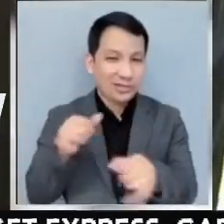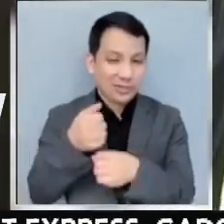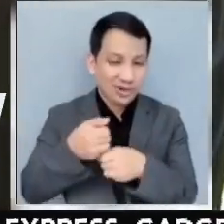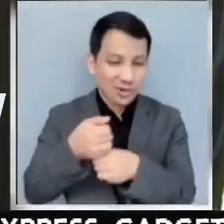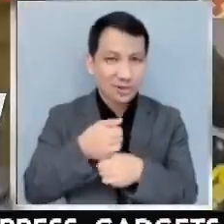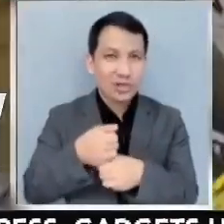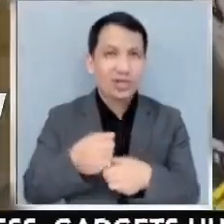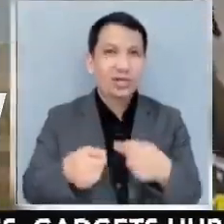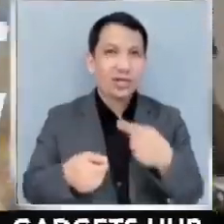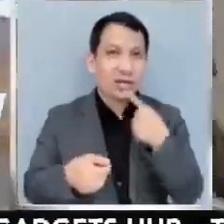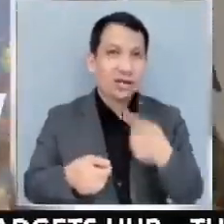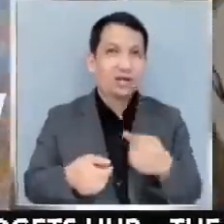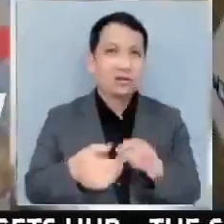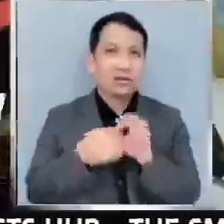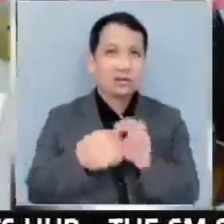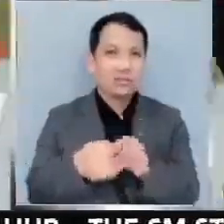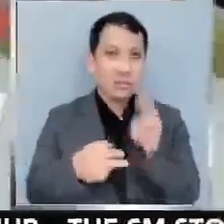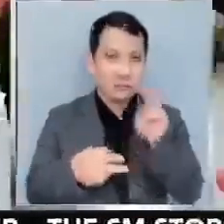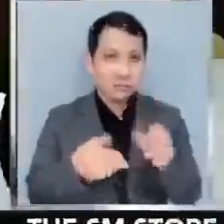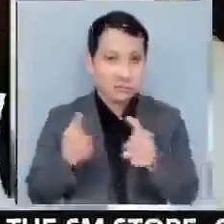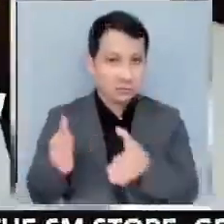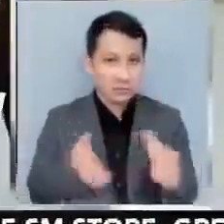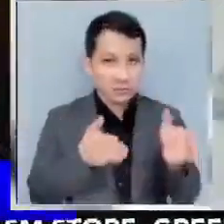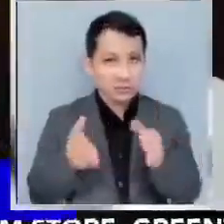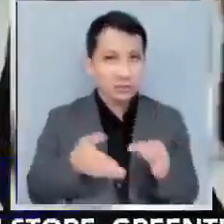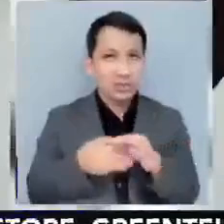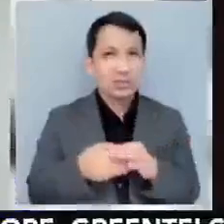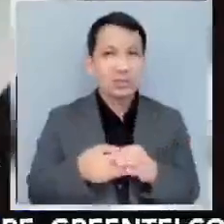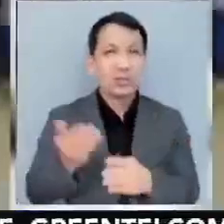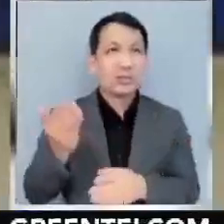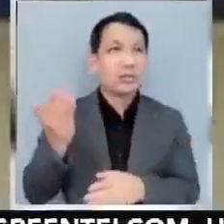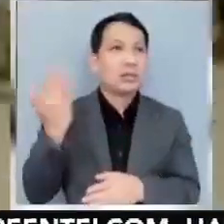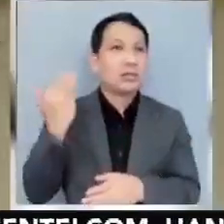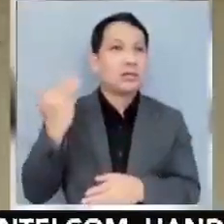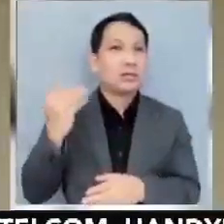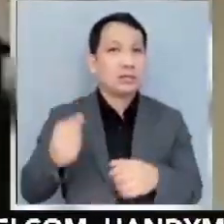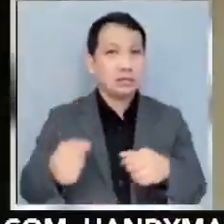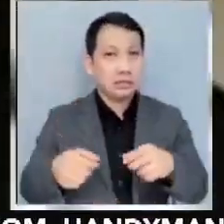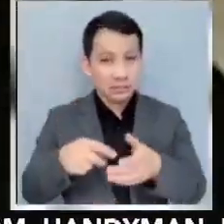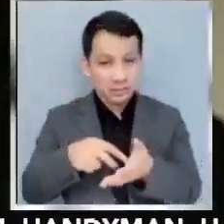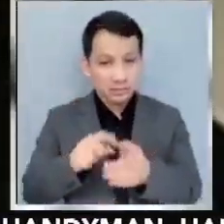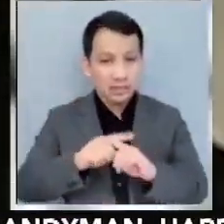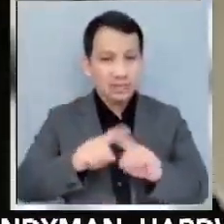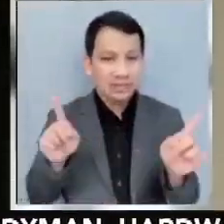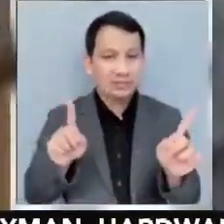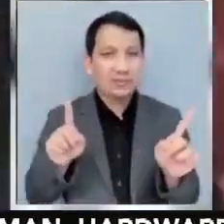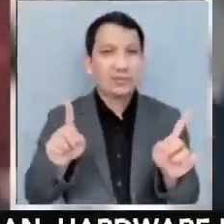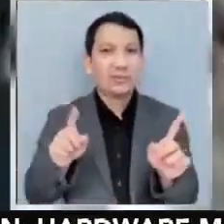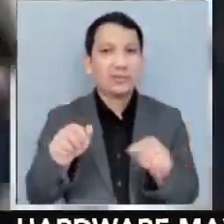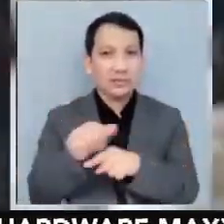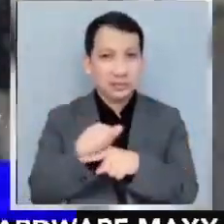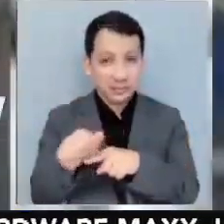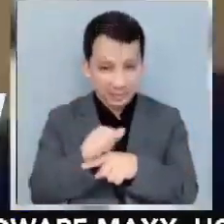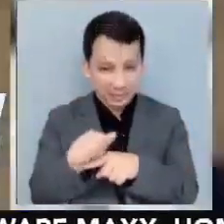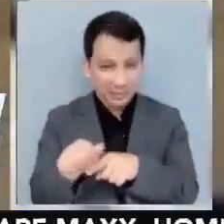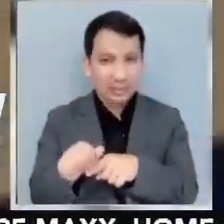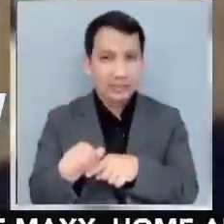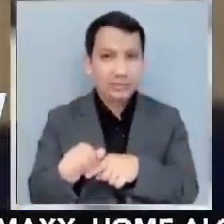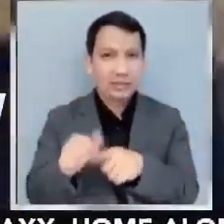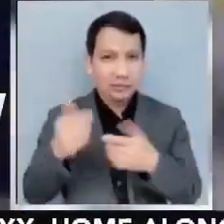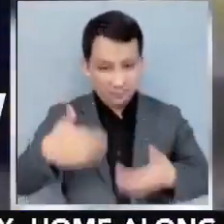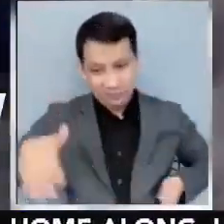bilang si Enzo. Kahit daw marunong siyang gumamit ng roller skates, iba pa rin daw ang training niya sa figure